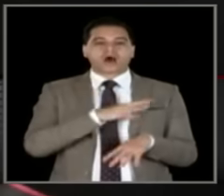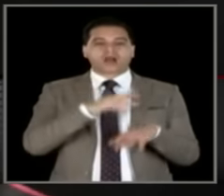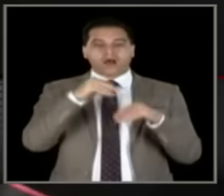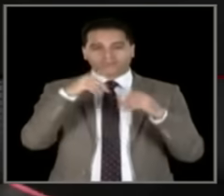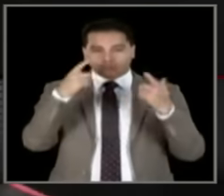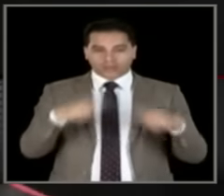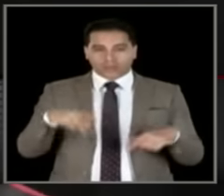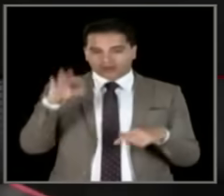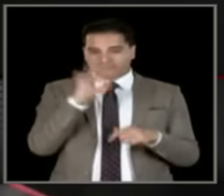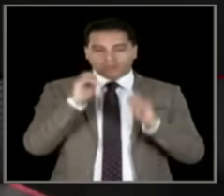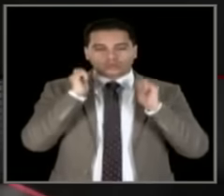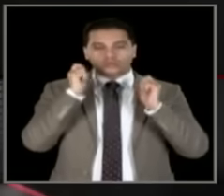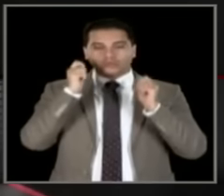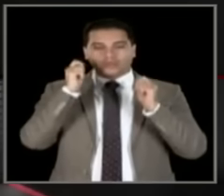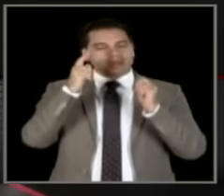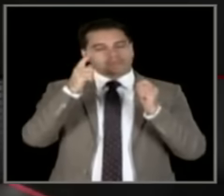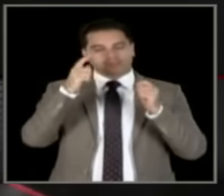غناها محمد منير كمان،